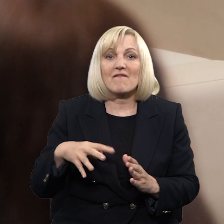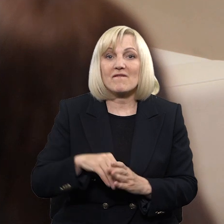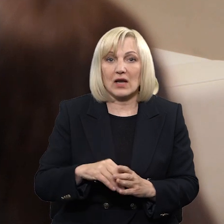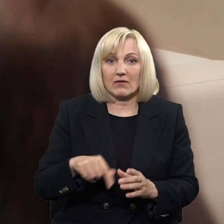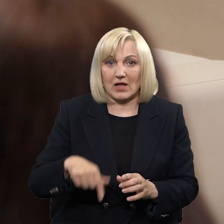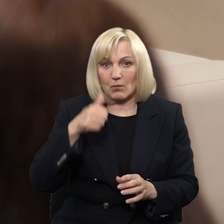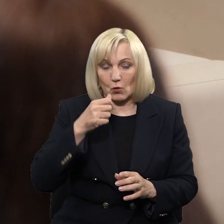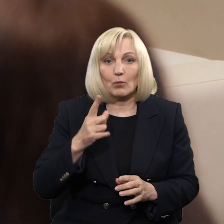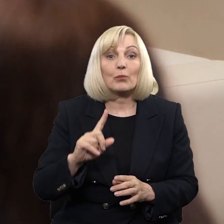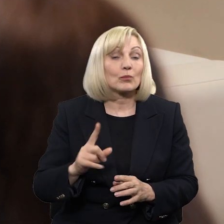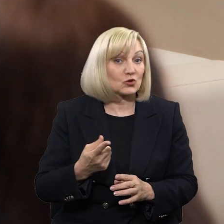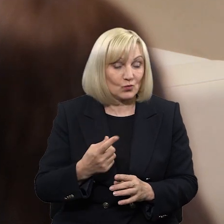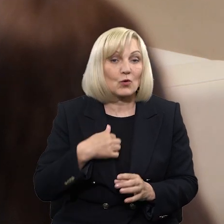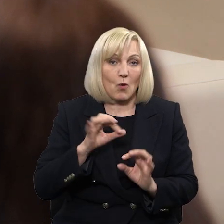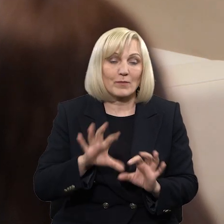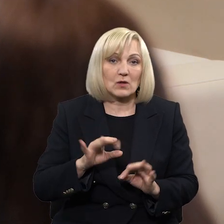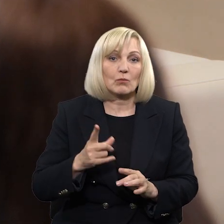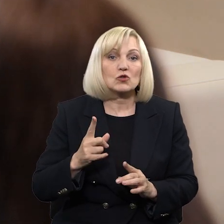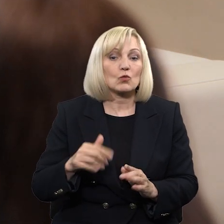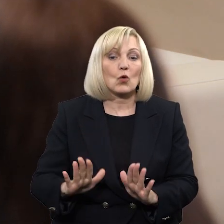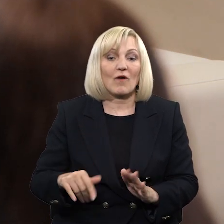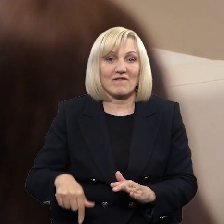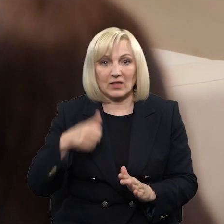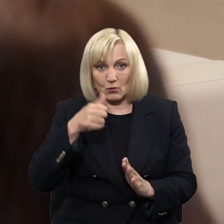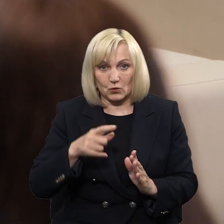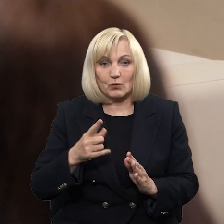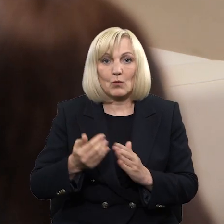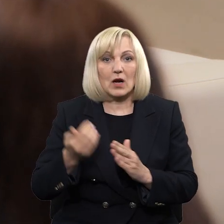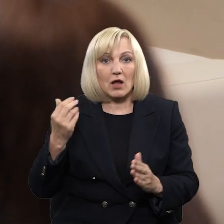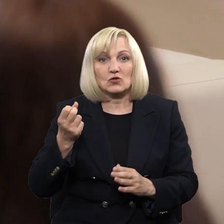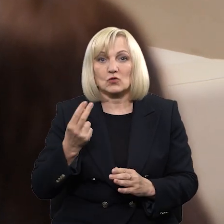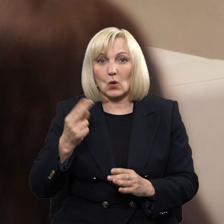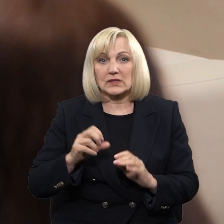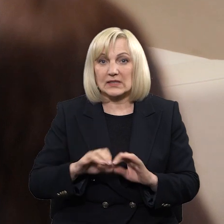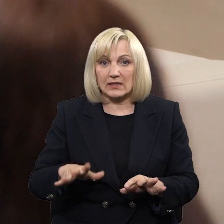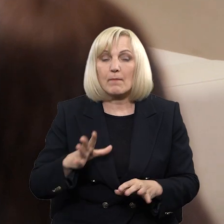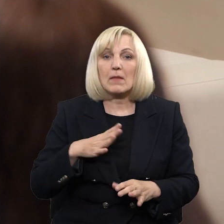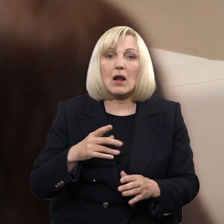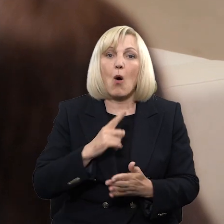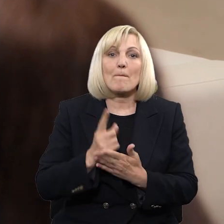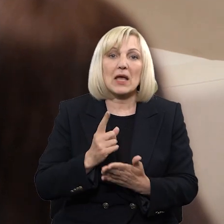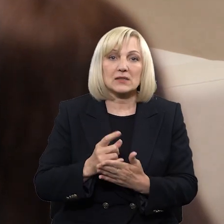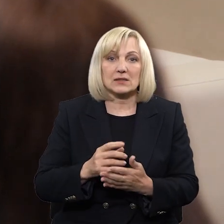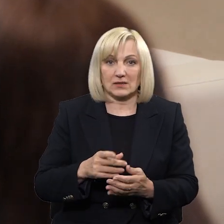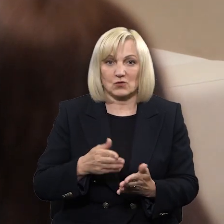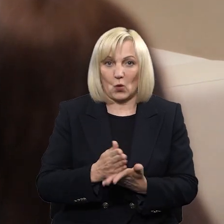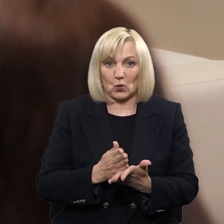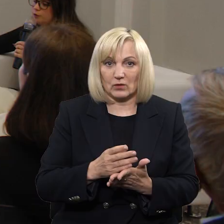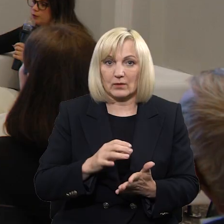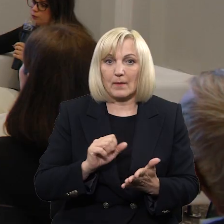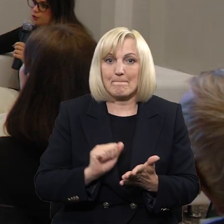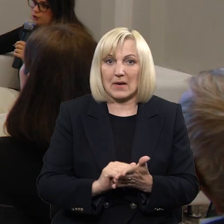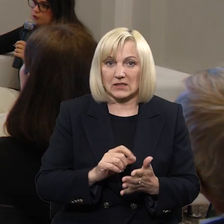в этом году Объясню почему ввели мы их только в этом году потому что ранее работы с социальными сетями была обязана сотрудников пресс-служба